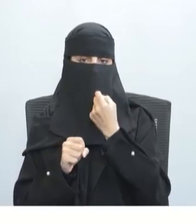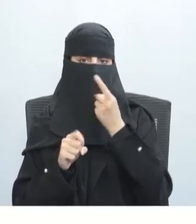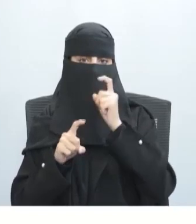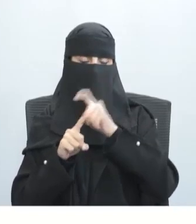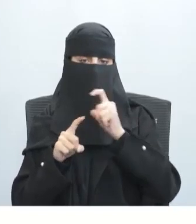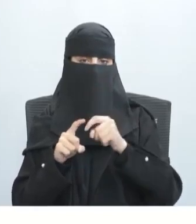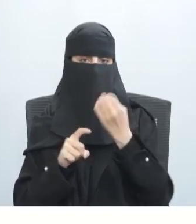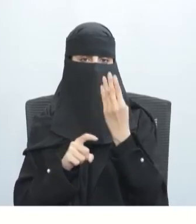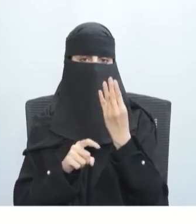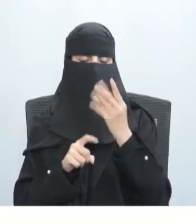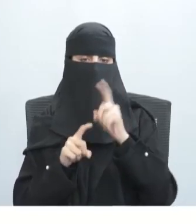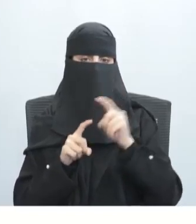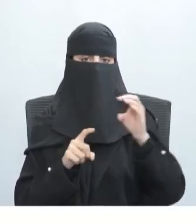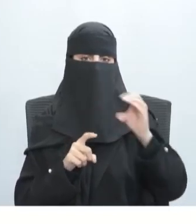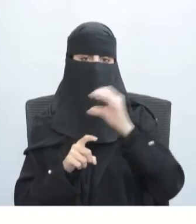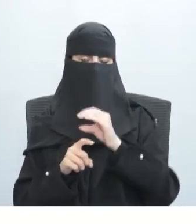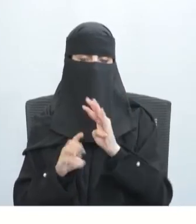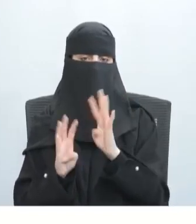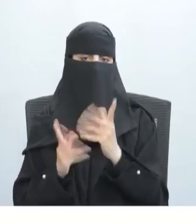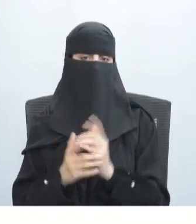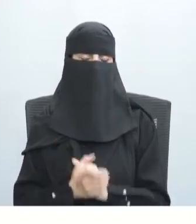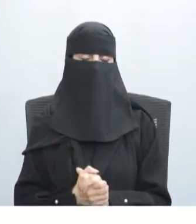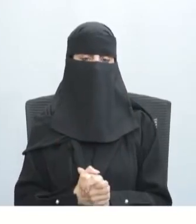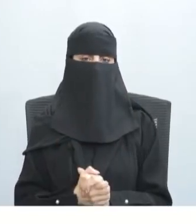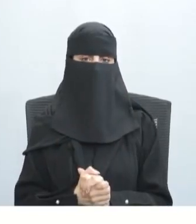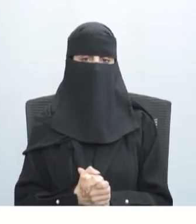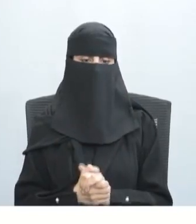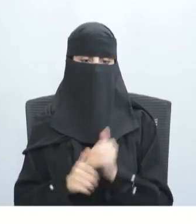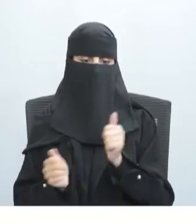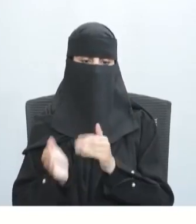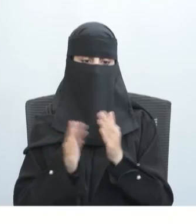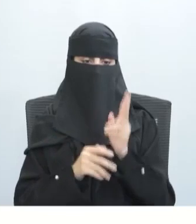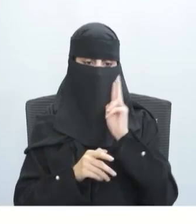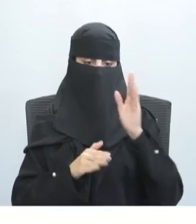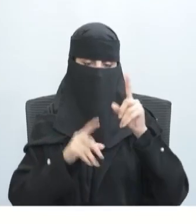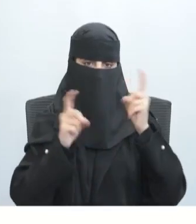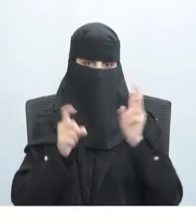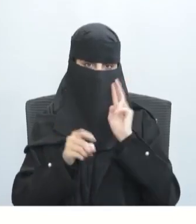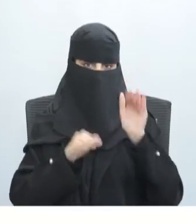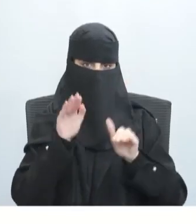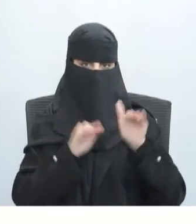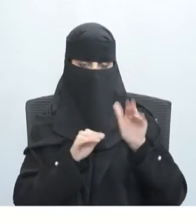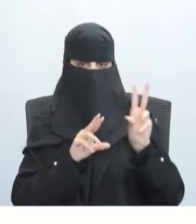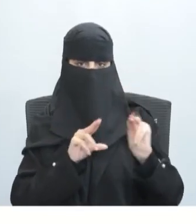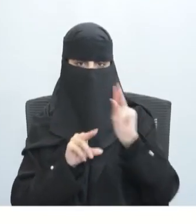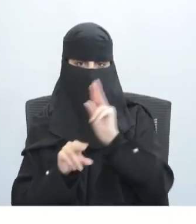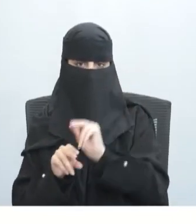بنسبته 4% اذا لدينا معطيات ولدينا بالتاكيد هذه المعادله نطبق